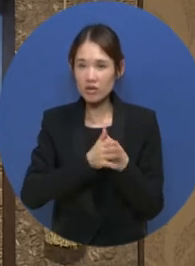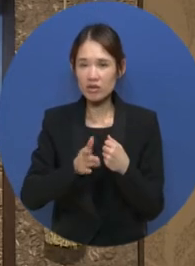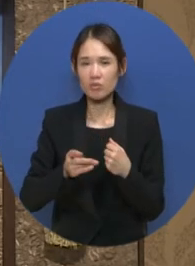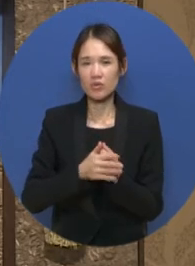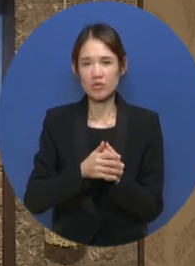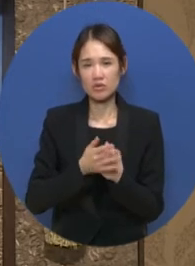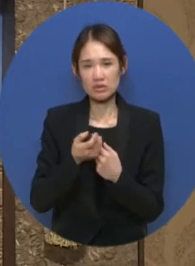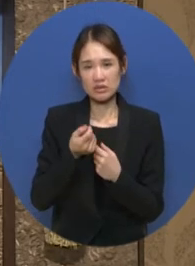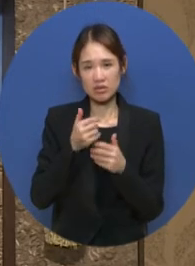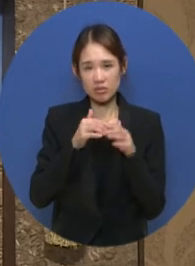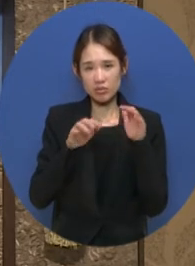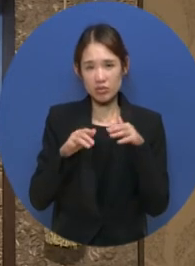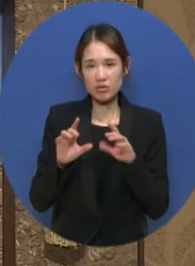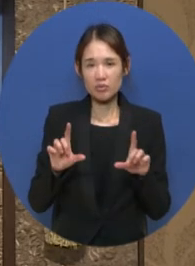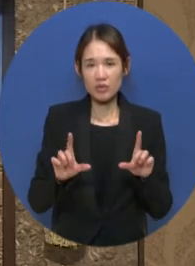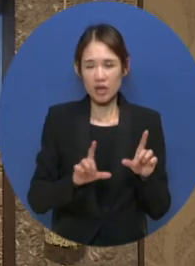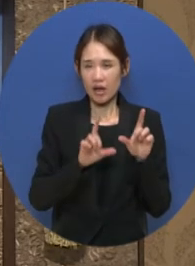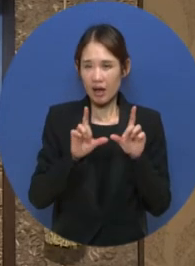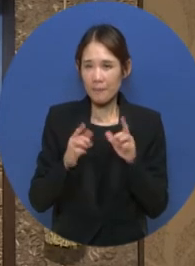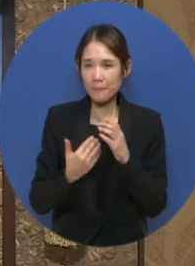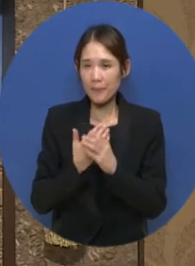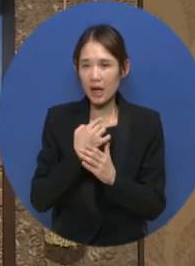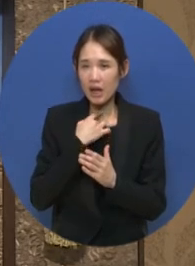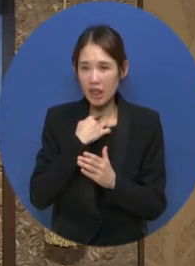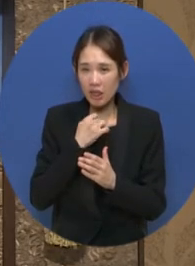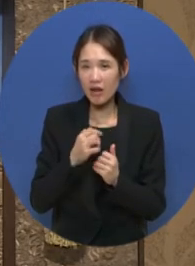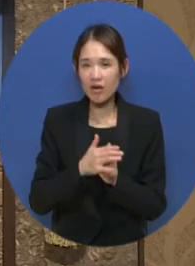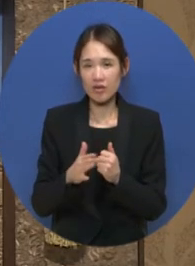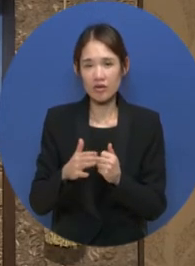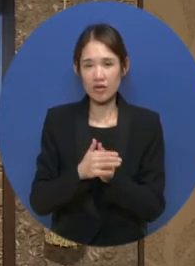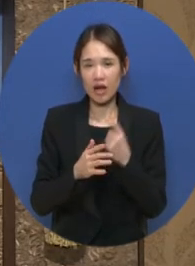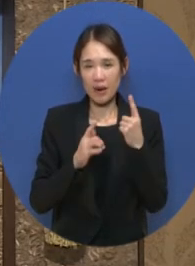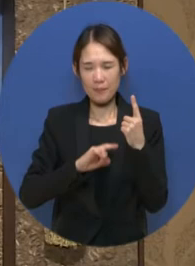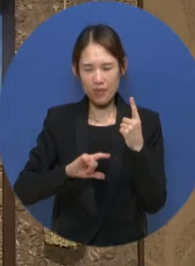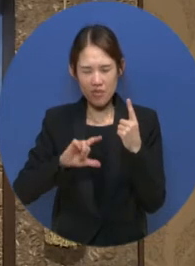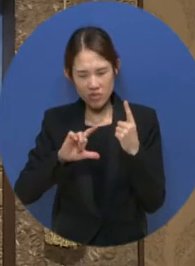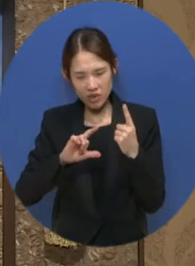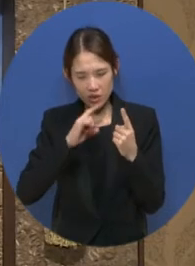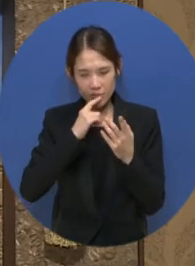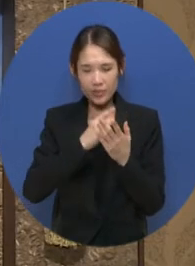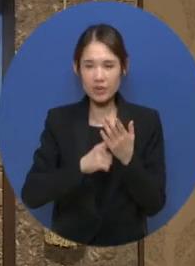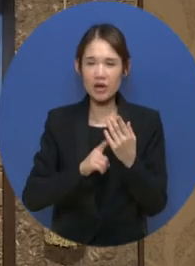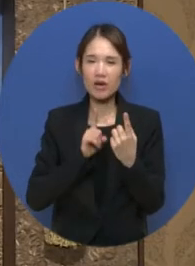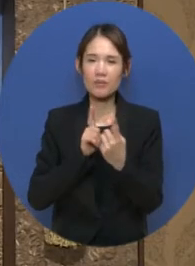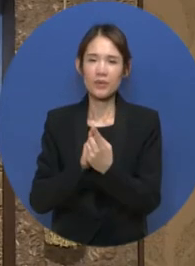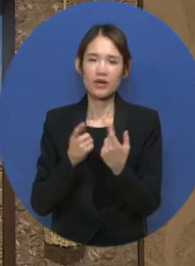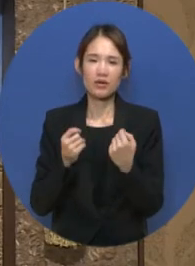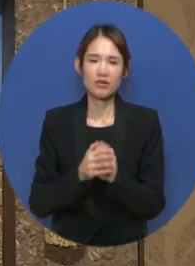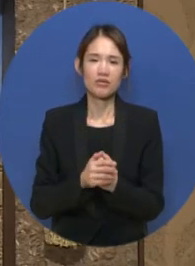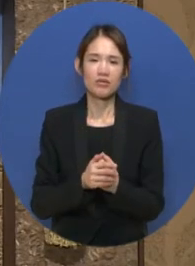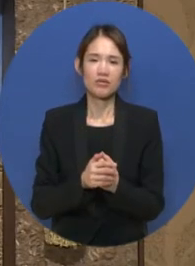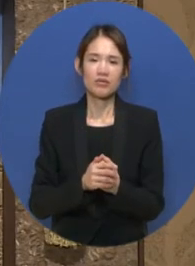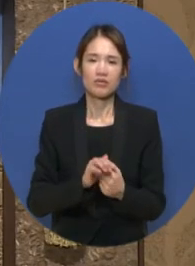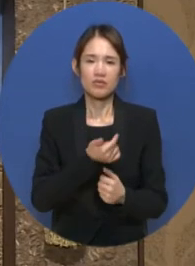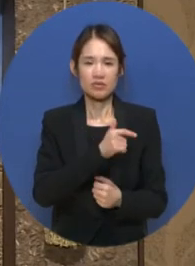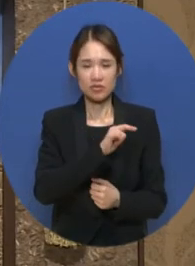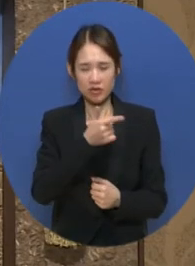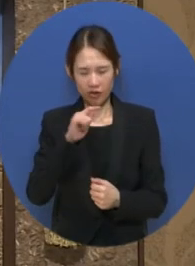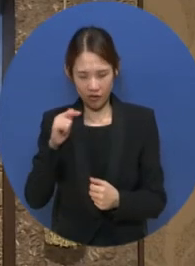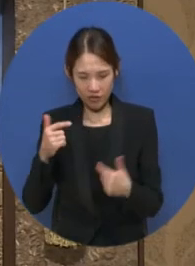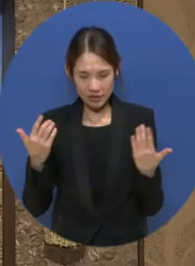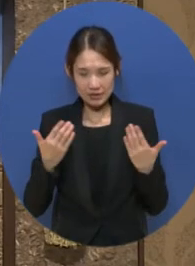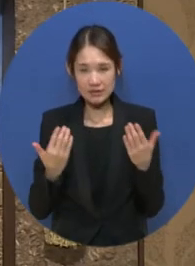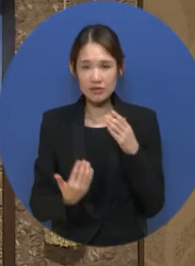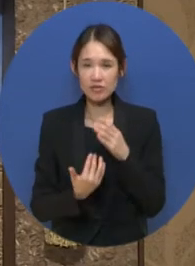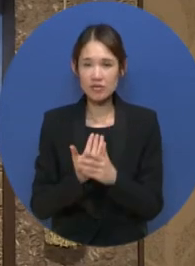아주 작은 마을에 사시는 벌어 작정 거기 때문에 이 분들에겐 한번 더 이제 각인이 됐던 문제가 있는 거구요 저희가 이제 그